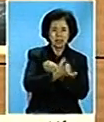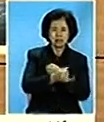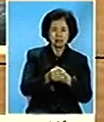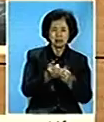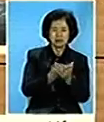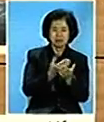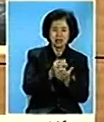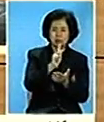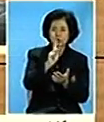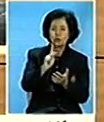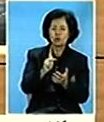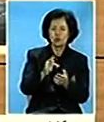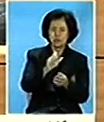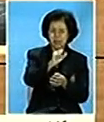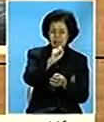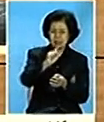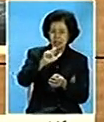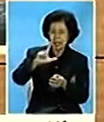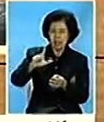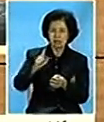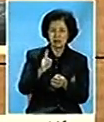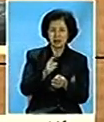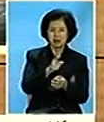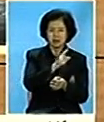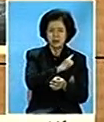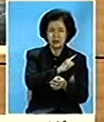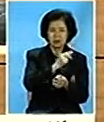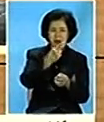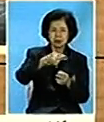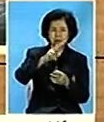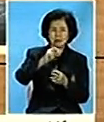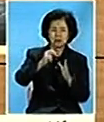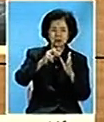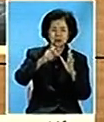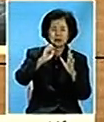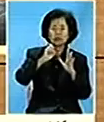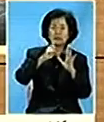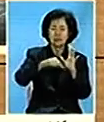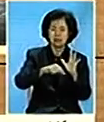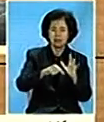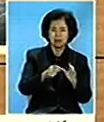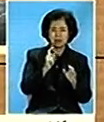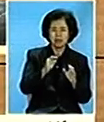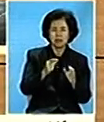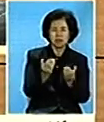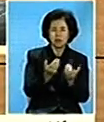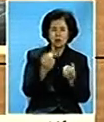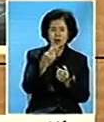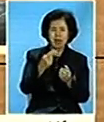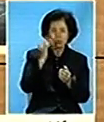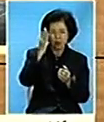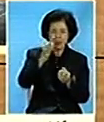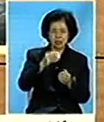นี้นับเป็นแสนล้านนั้นก็เป็นภารกิจซึ่งเป็นภาระหนี้สาธารณะซึ่งลูกหลานเหลนของเราที่จะต้องปฏิบัติในการชำ